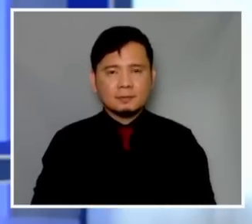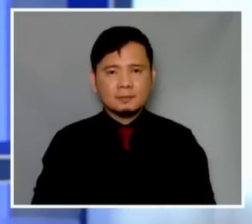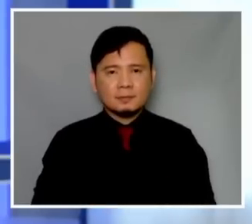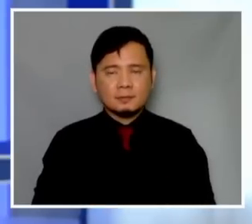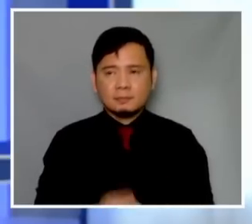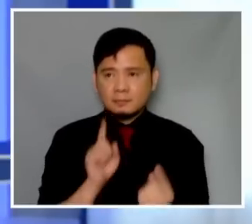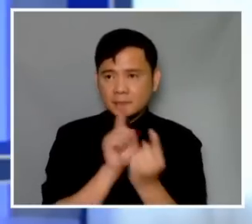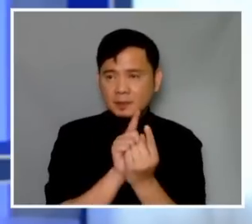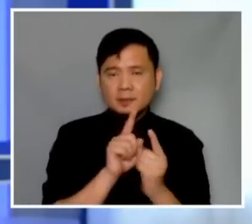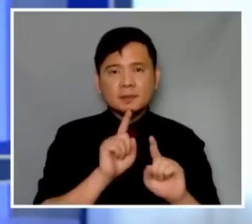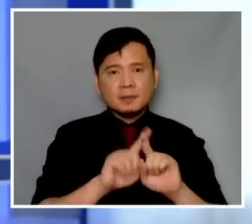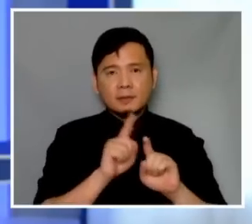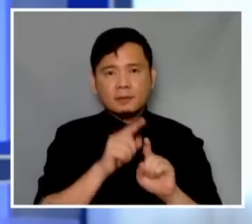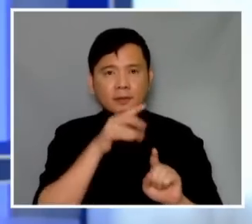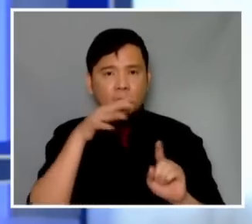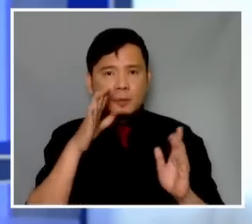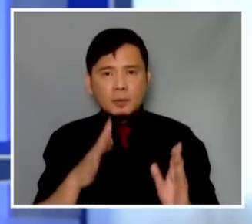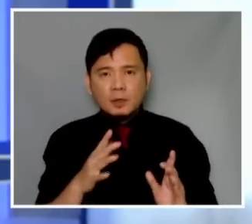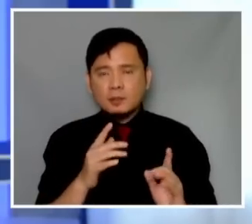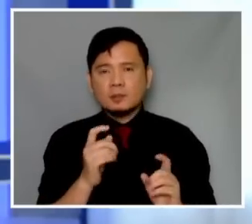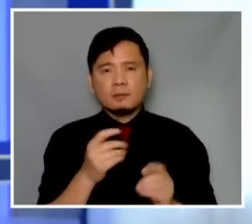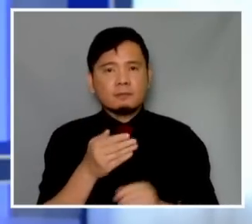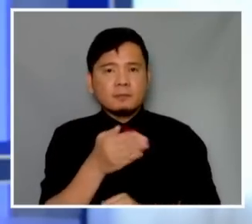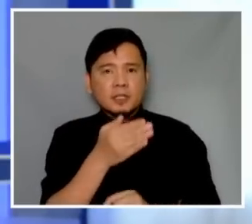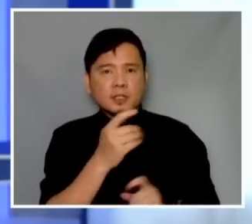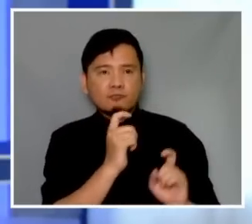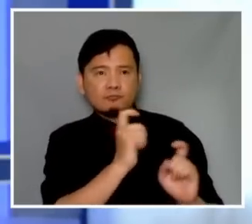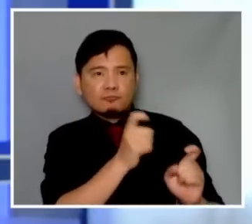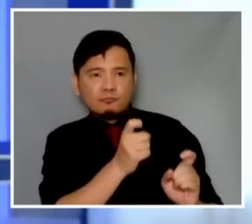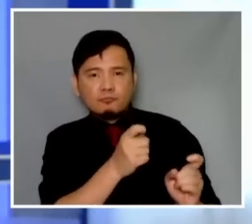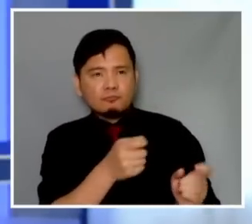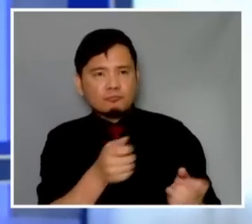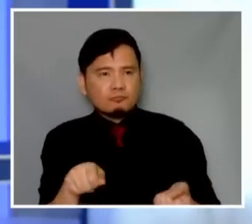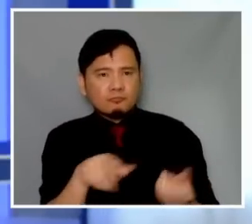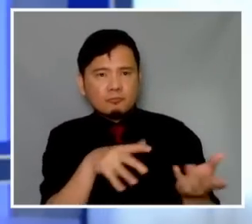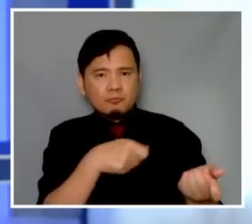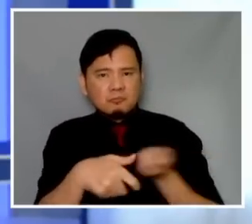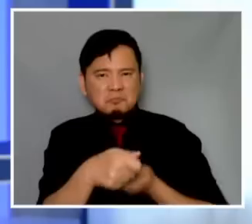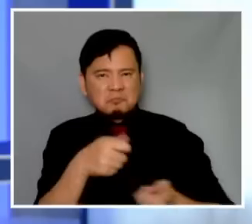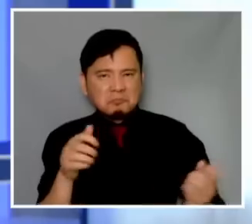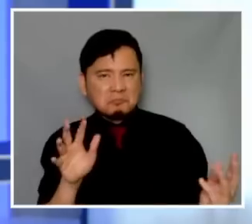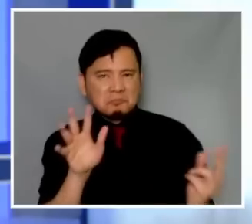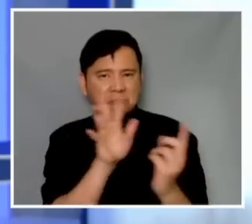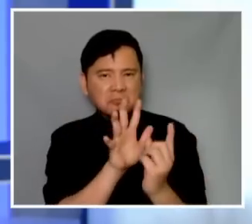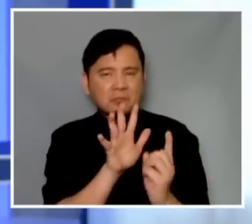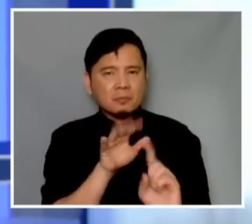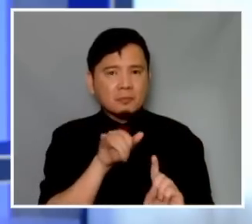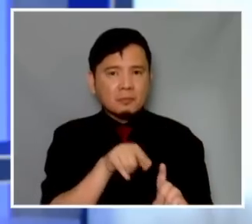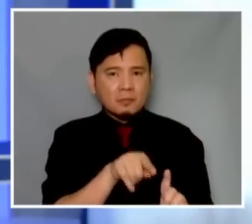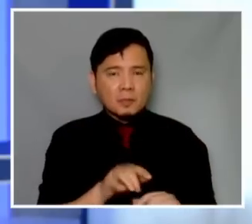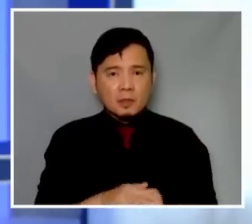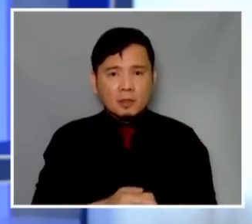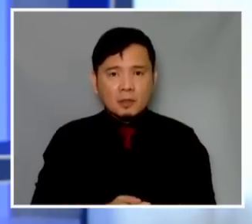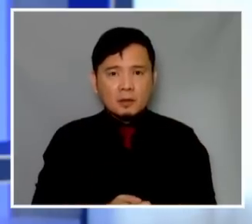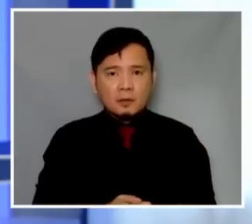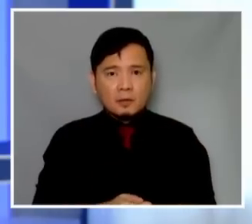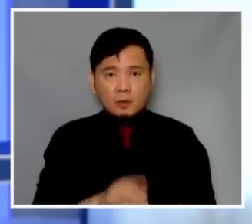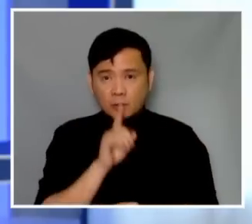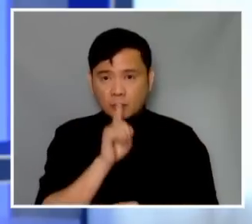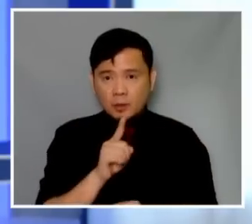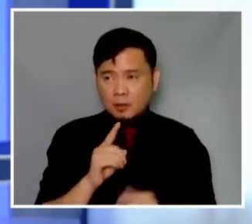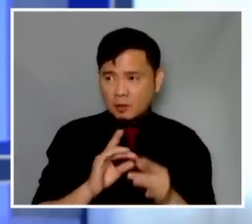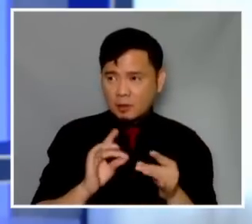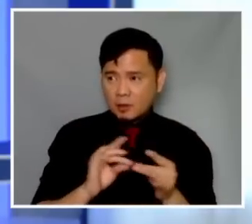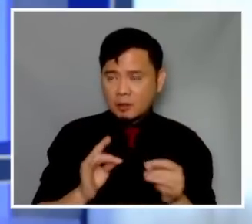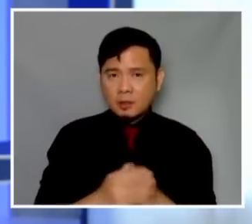at mangingisda ang kanilang suporta. Tiniyak din ni VP Lenny, hindi naapektuhan ang kanyang relasyon sa